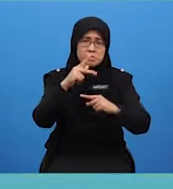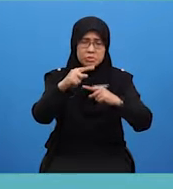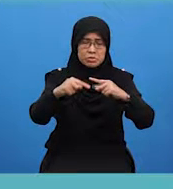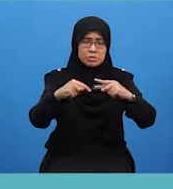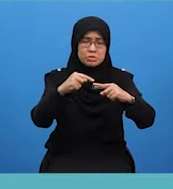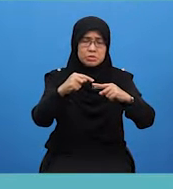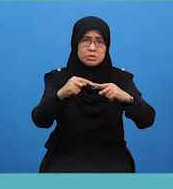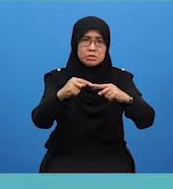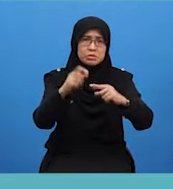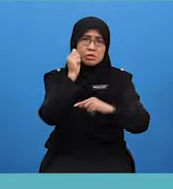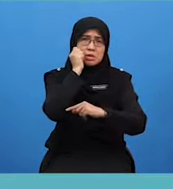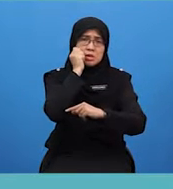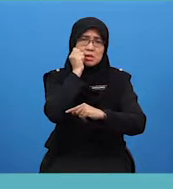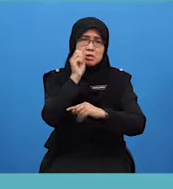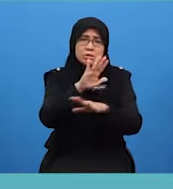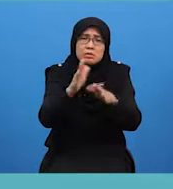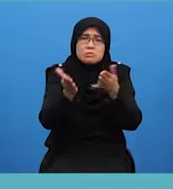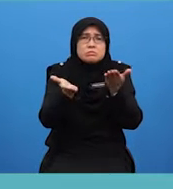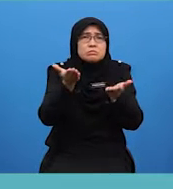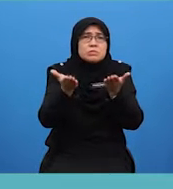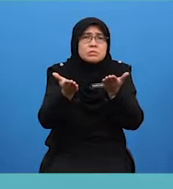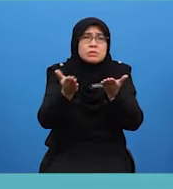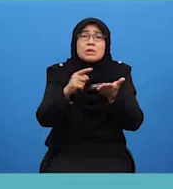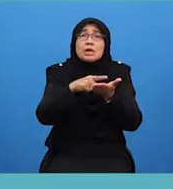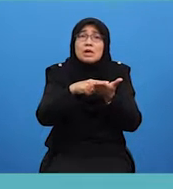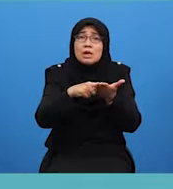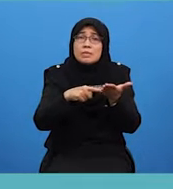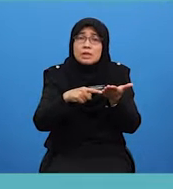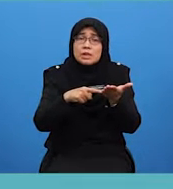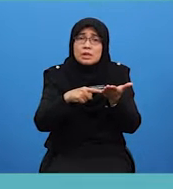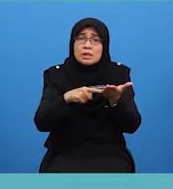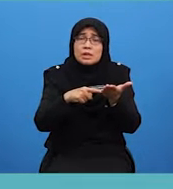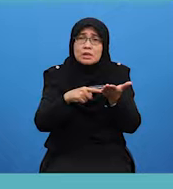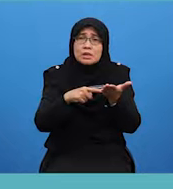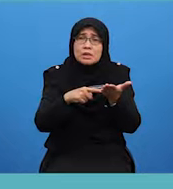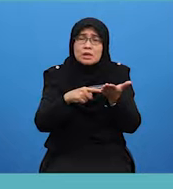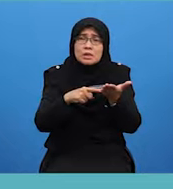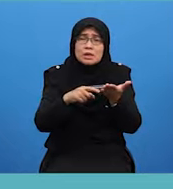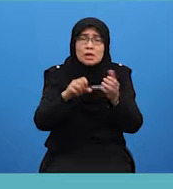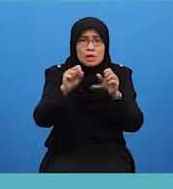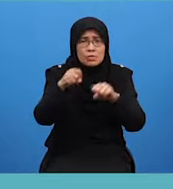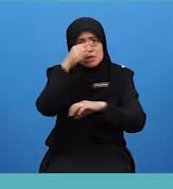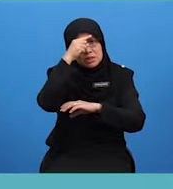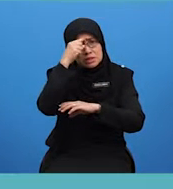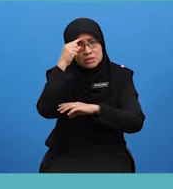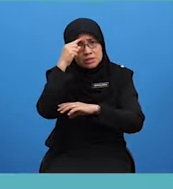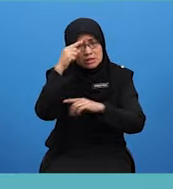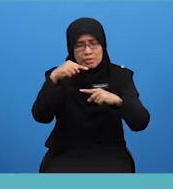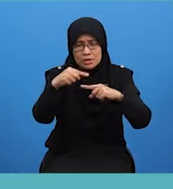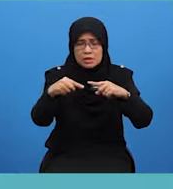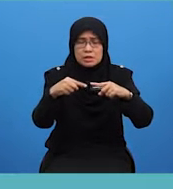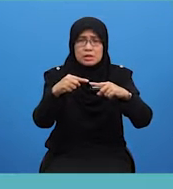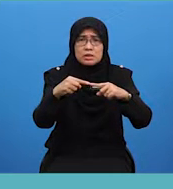stabil. Jadi, apa itu kita haid yang tidak stabil? Ia boleh disebabkan oleh kita haid yang